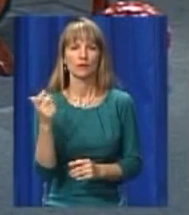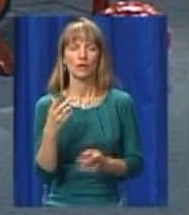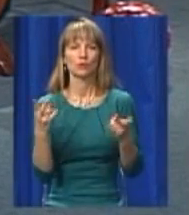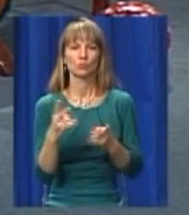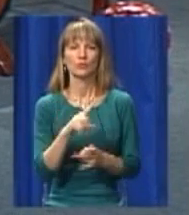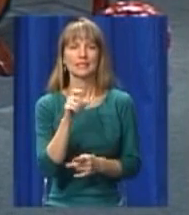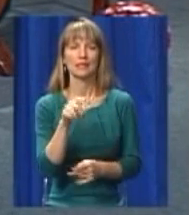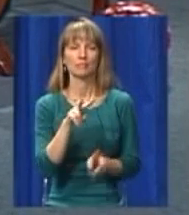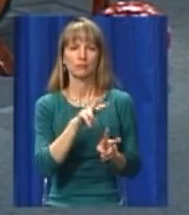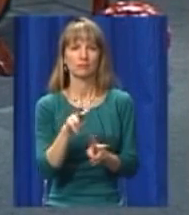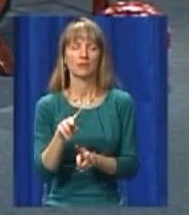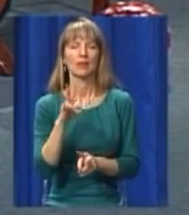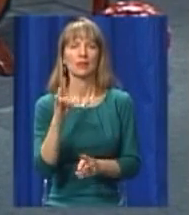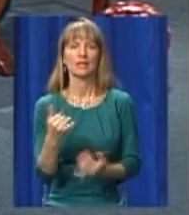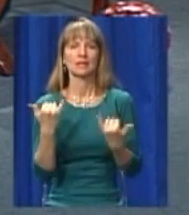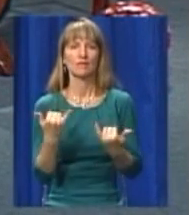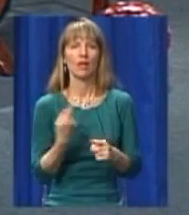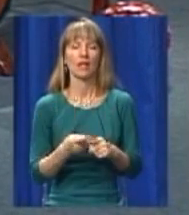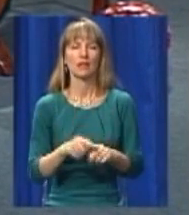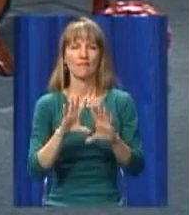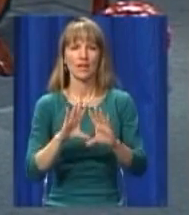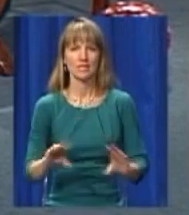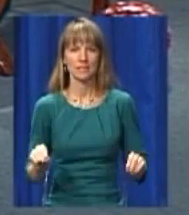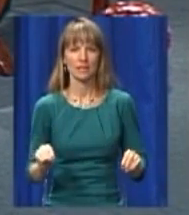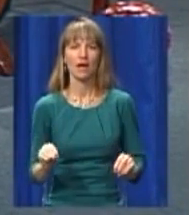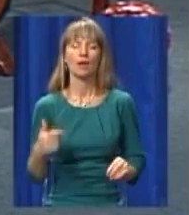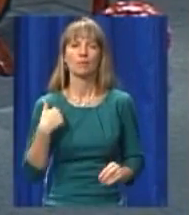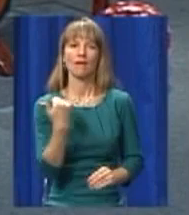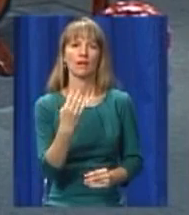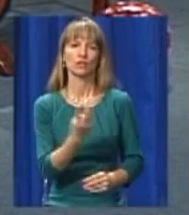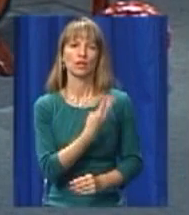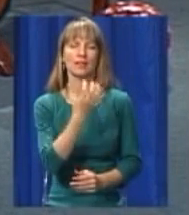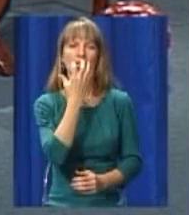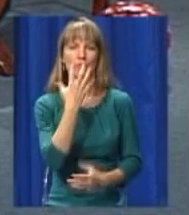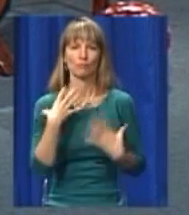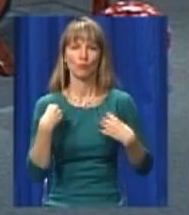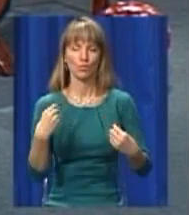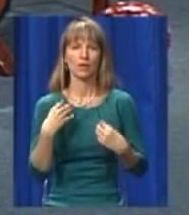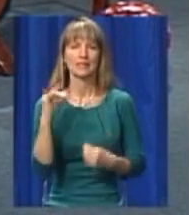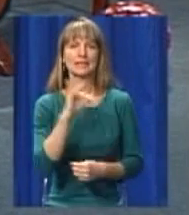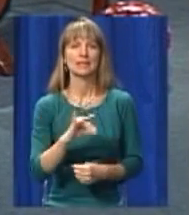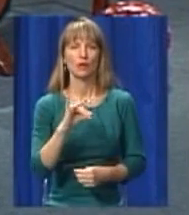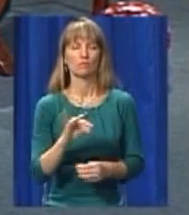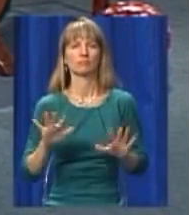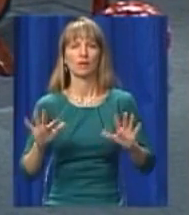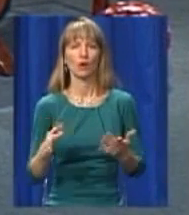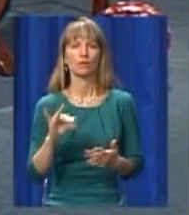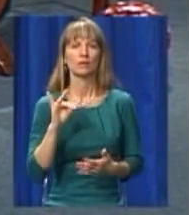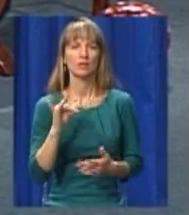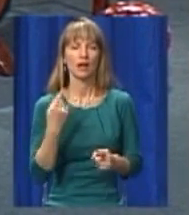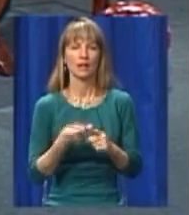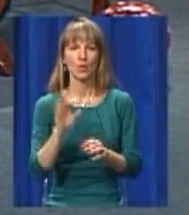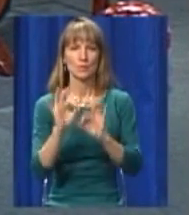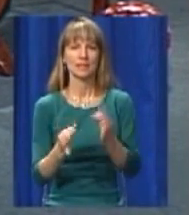за ними доглядати. Ну, на сьогодні це все. Ми вам бажаємо теплих, пухнастих історій, пригод та осінніх